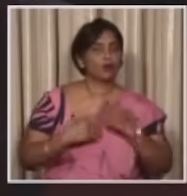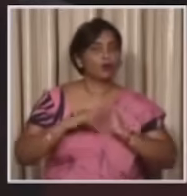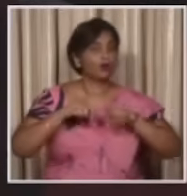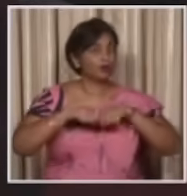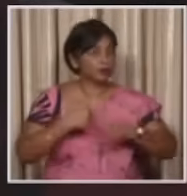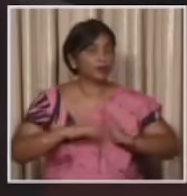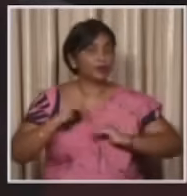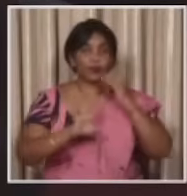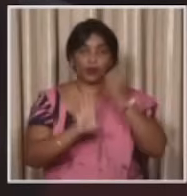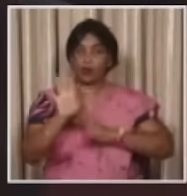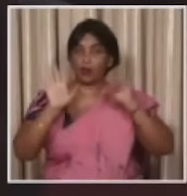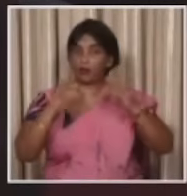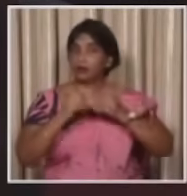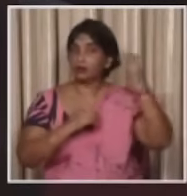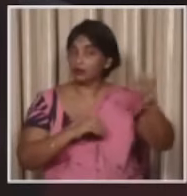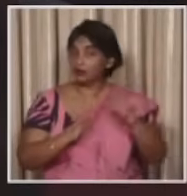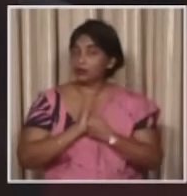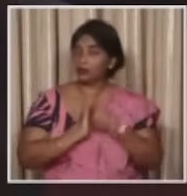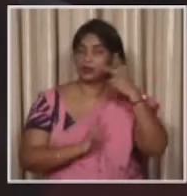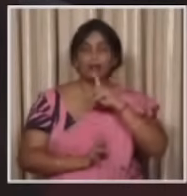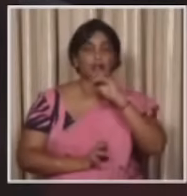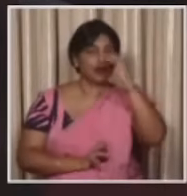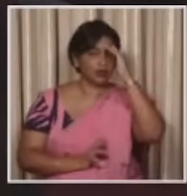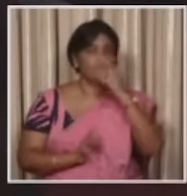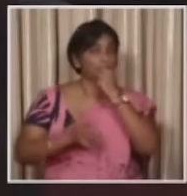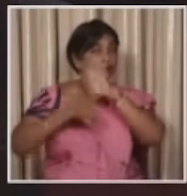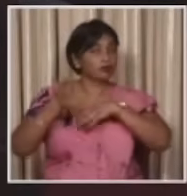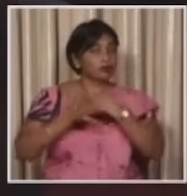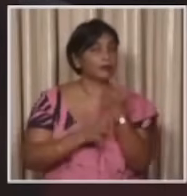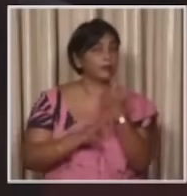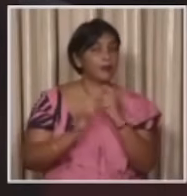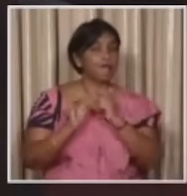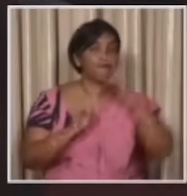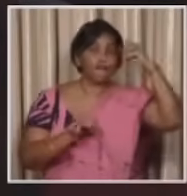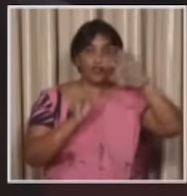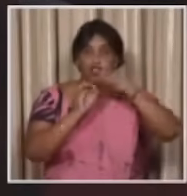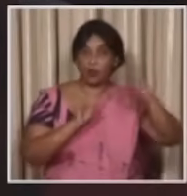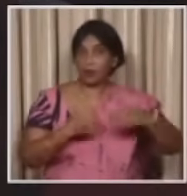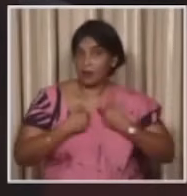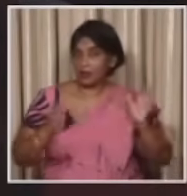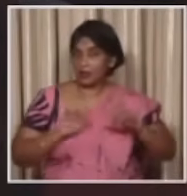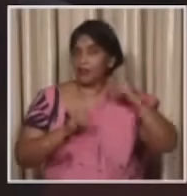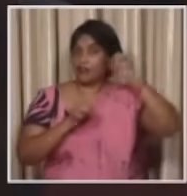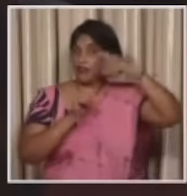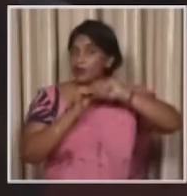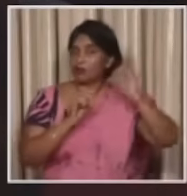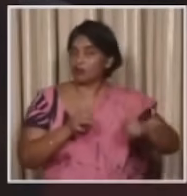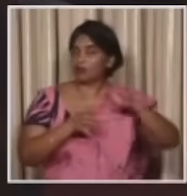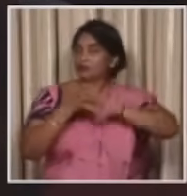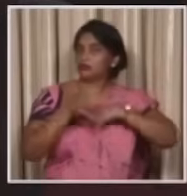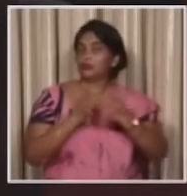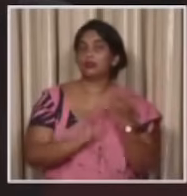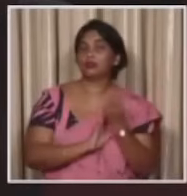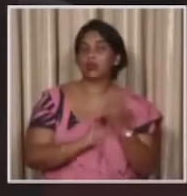ක්‍රියාත්මක කරන්න ඉදිරි අවුරුදු 6 විතරක් ගරු නියෝජ්‍ය කථානායකතුමනි අස්තමේන්තු කළ තියෙනවා විදුලි බල මණ්ඩලේ. මම නෙවෙයි, විදුලි බල මණ්ඩලේ අස්තමේන්තු කළ